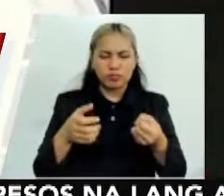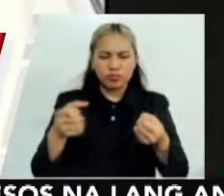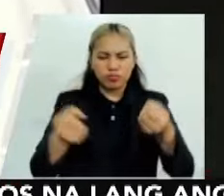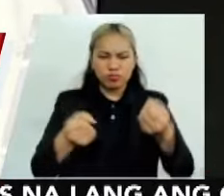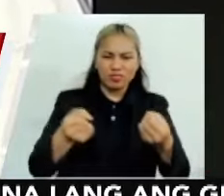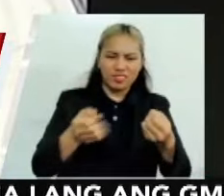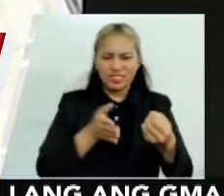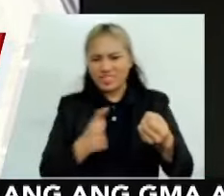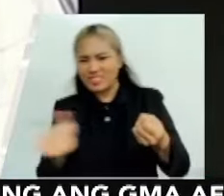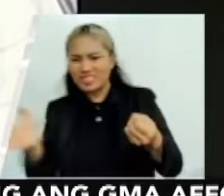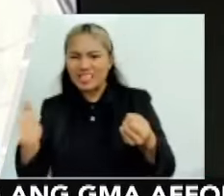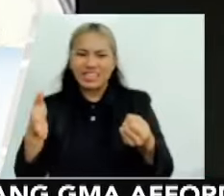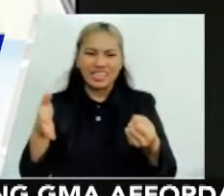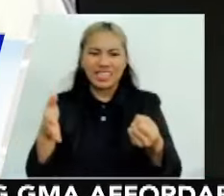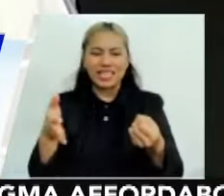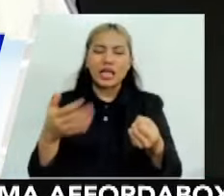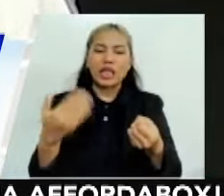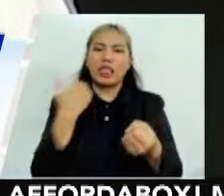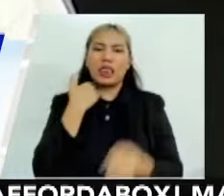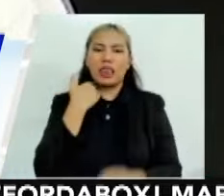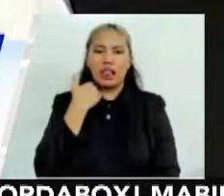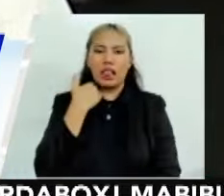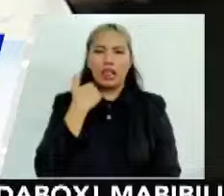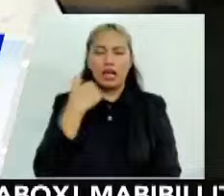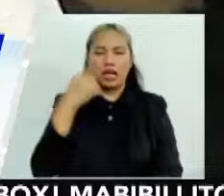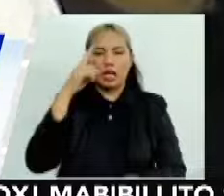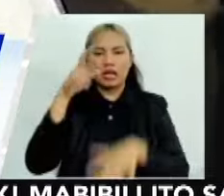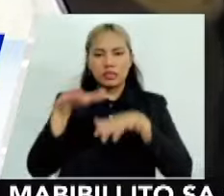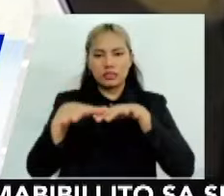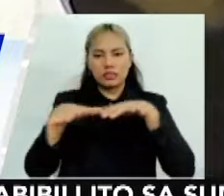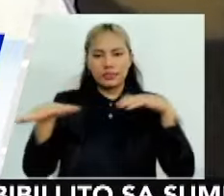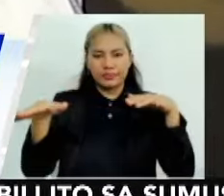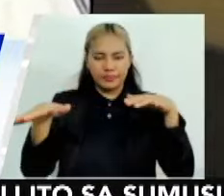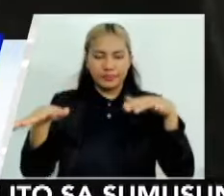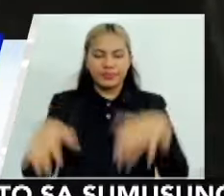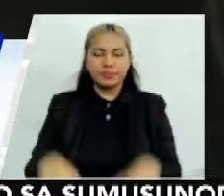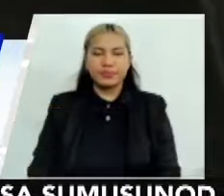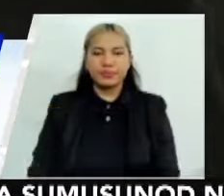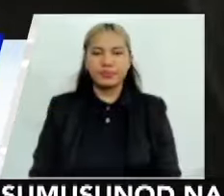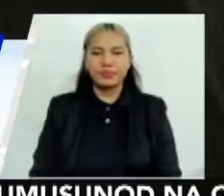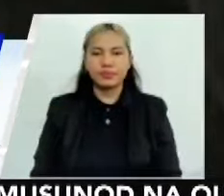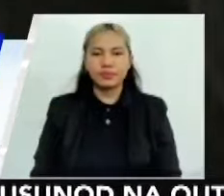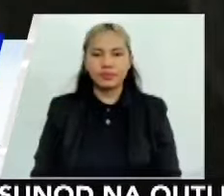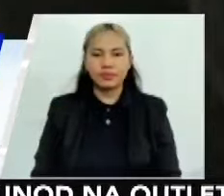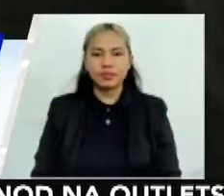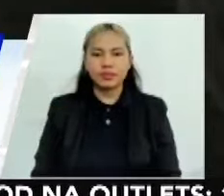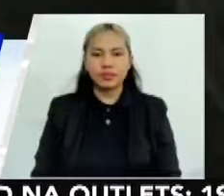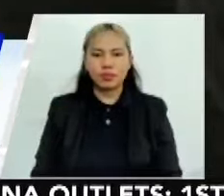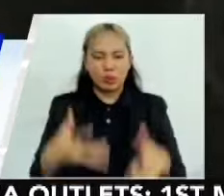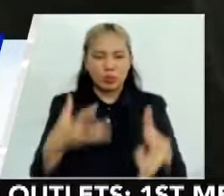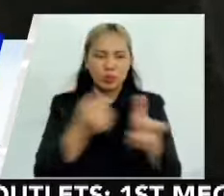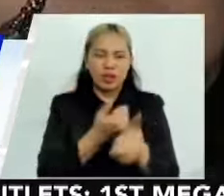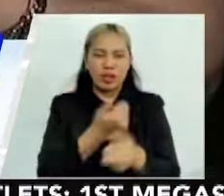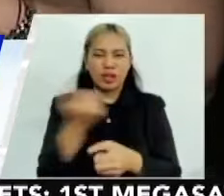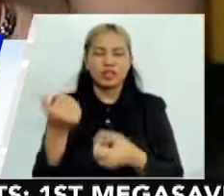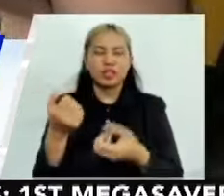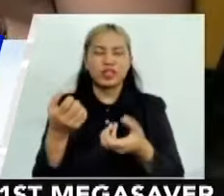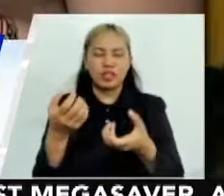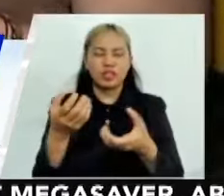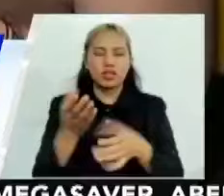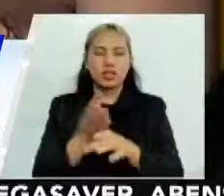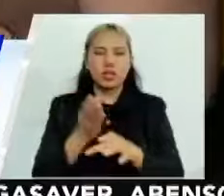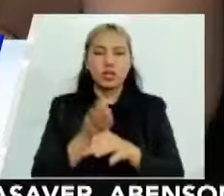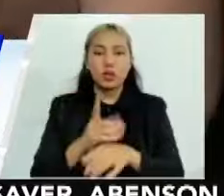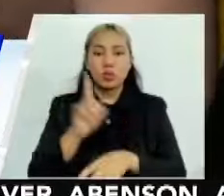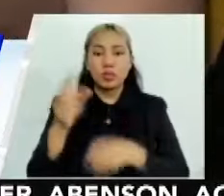Wala siyang malisa na talagang madadaanan po yung ibang sasakyan. Isa sa mga driver ng nadamay na sasakyan ang dinala